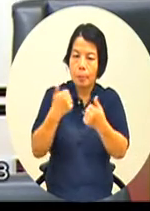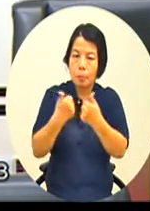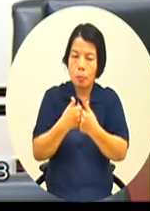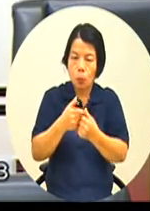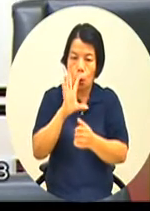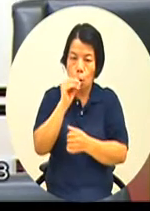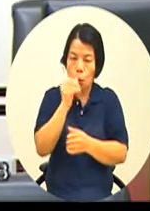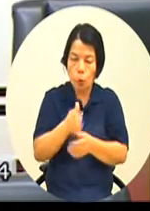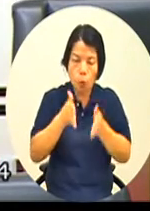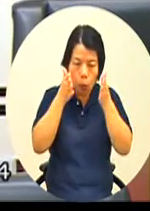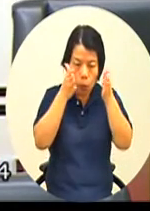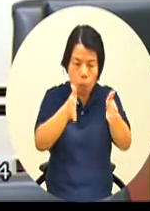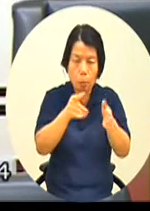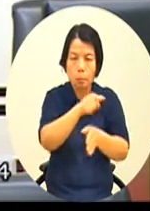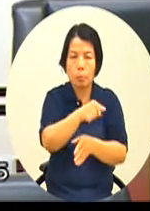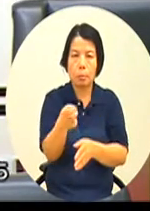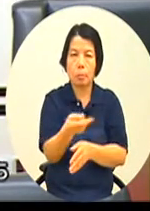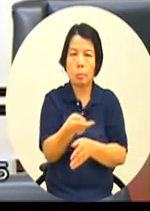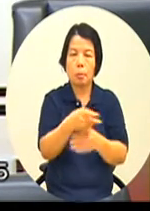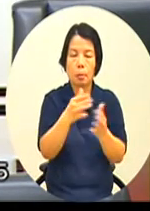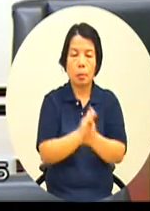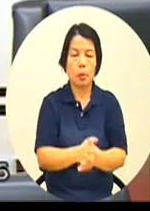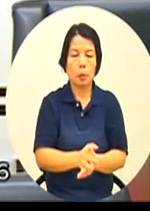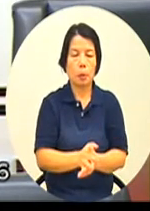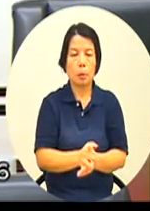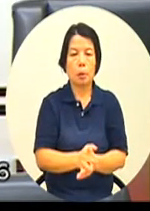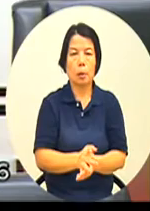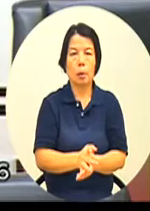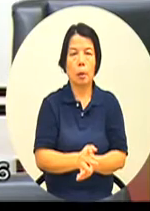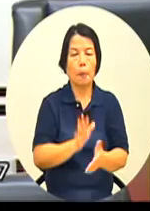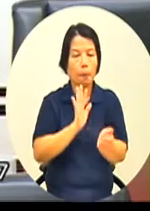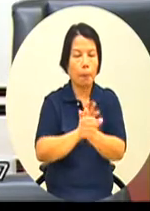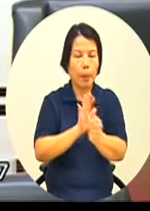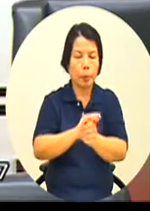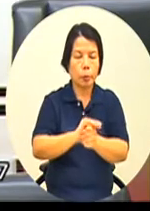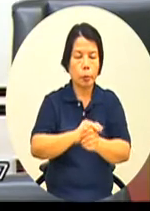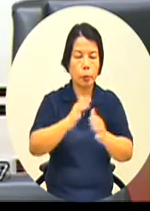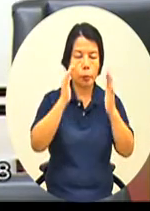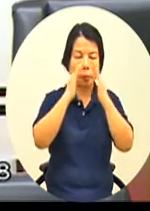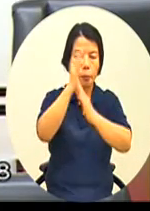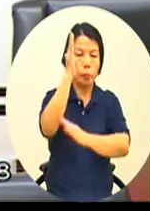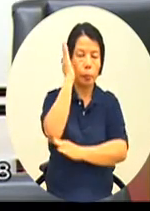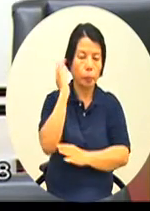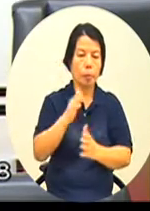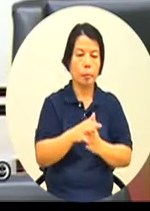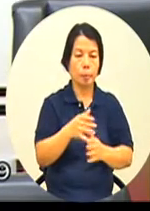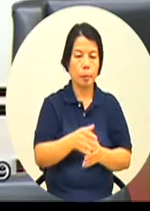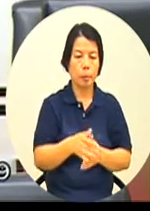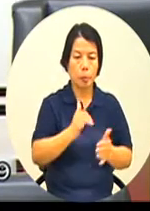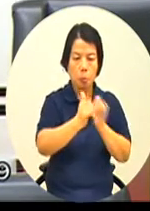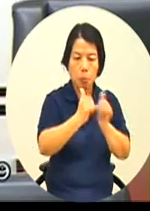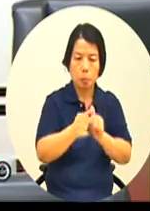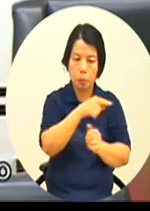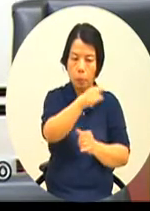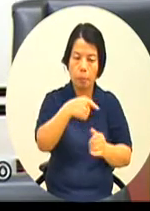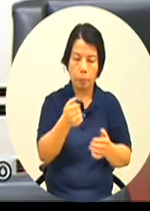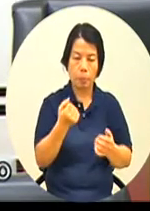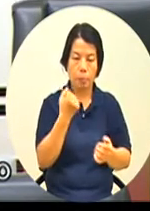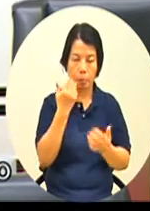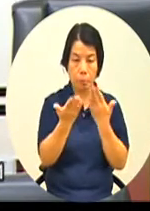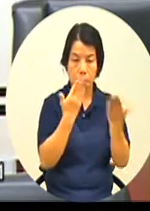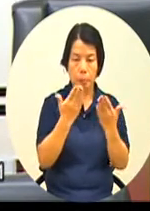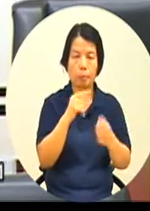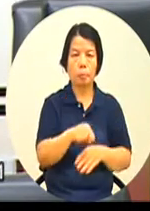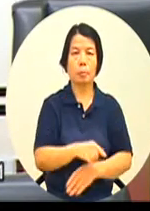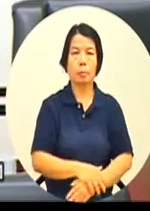来帮市政府，或者是让市民朋友知道目前做的这个重大的议题，市民的反应，还有